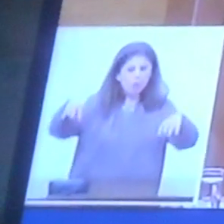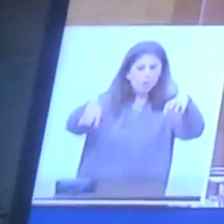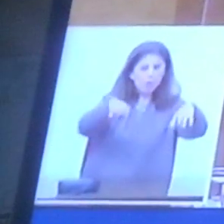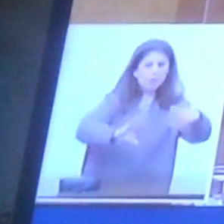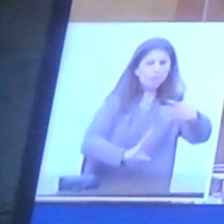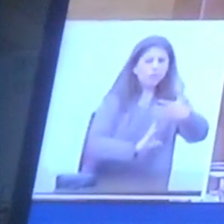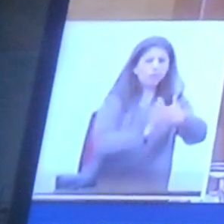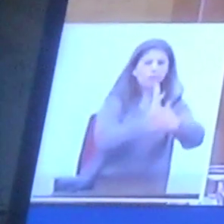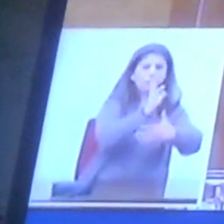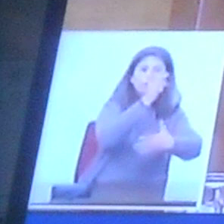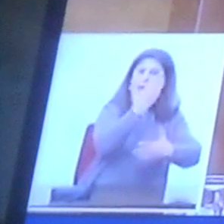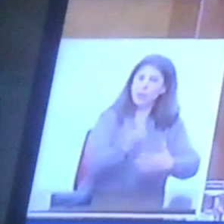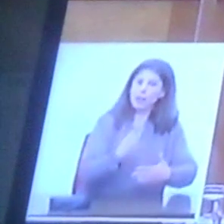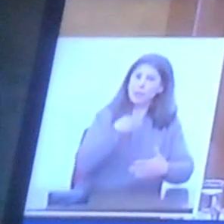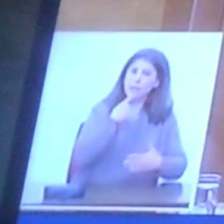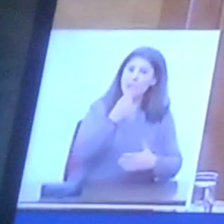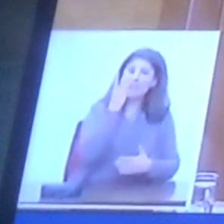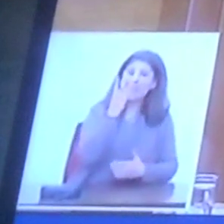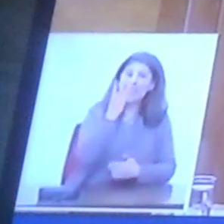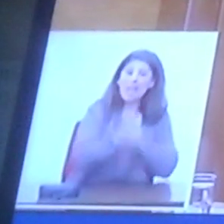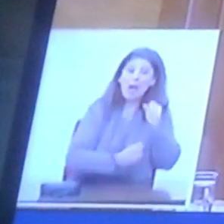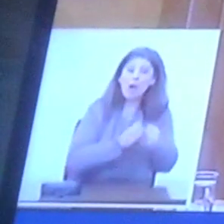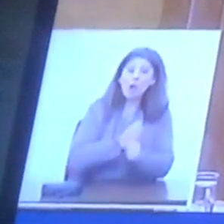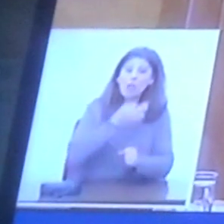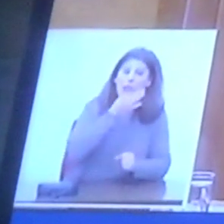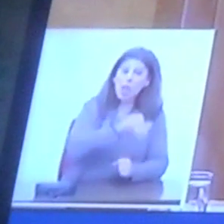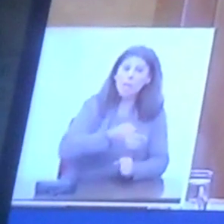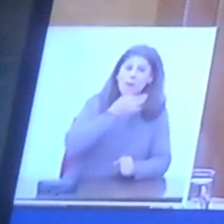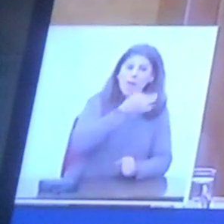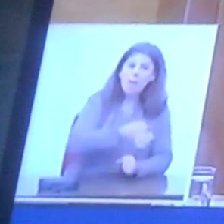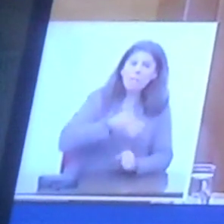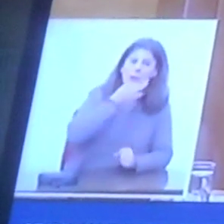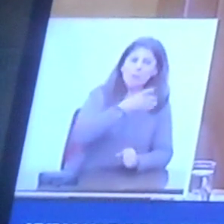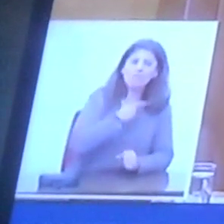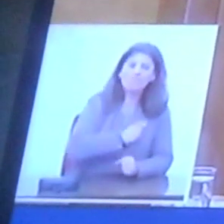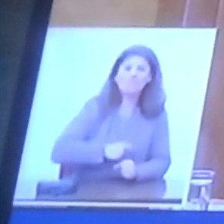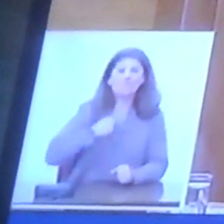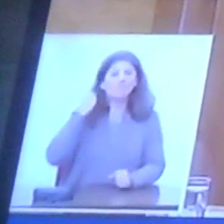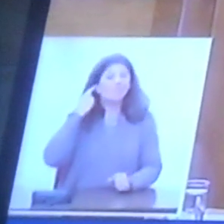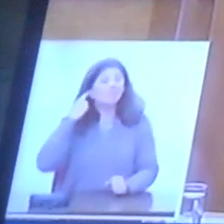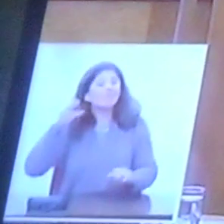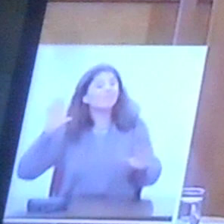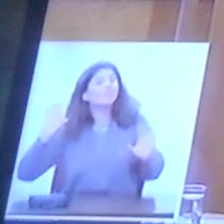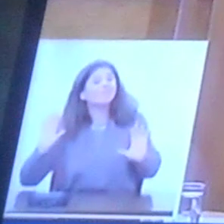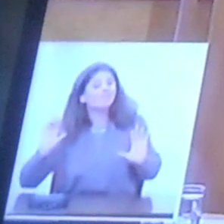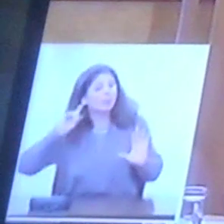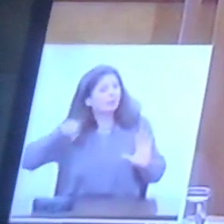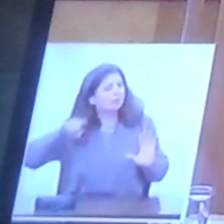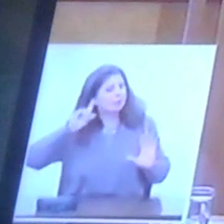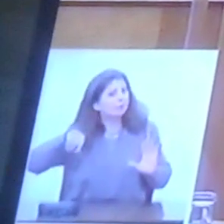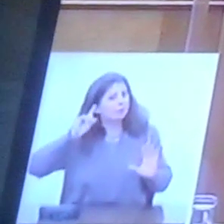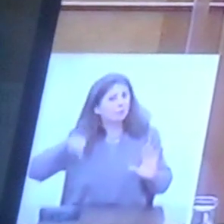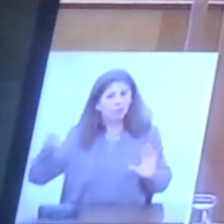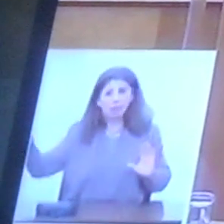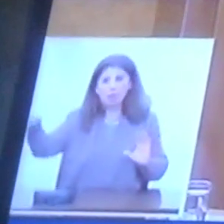χρόνια. Σας τα λέμε 3 χρόνια αυτά. Δυστυχώς δεν ακούτε. Και δυστυχώς αυτοί κάνουν πολλά και εμείς δεν κάνουμε